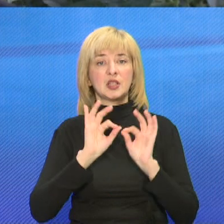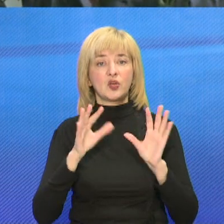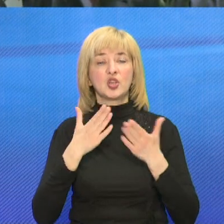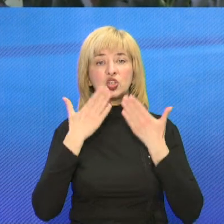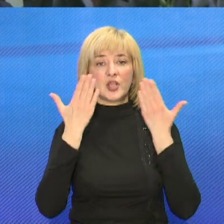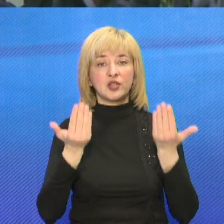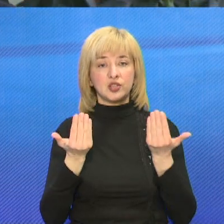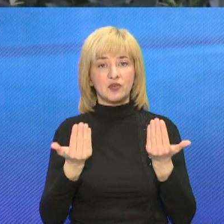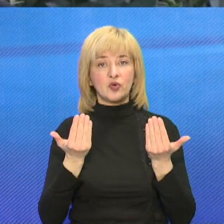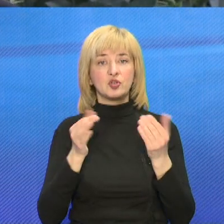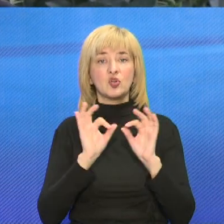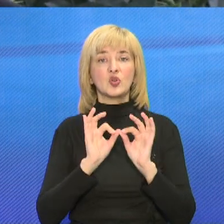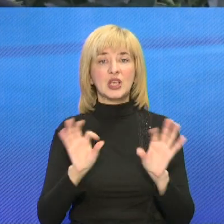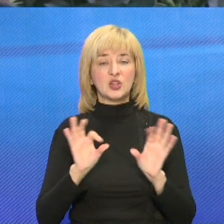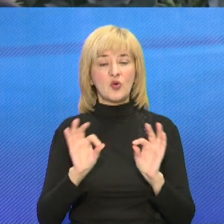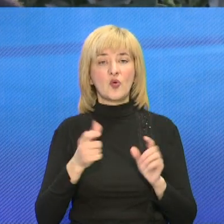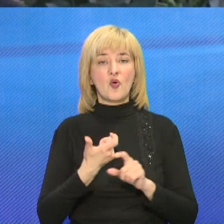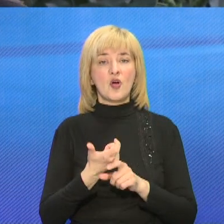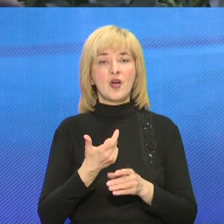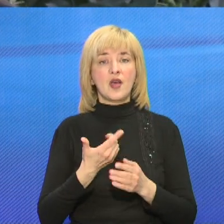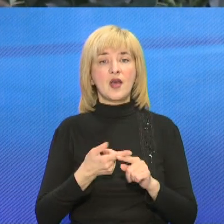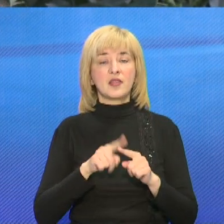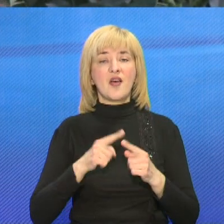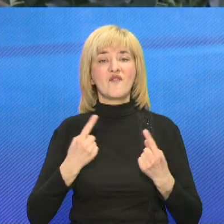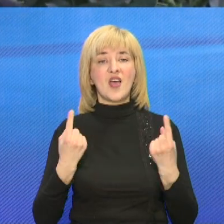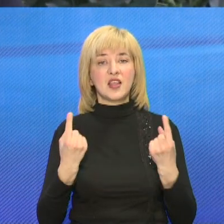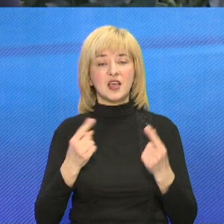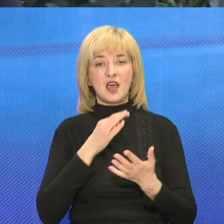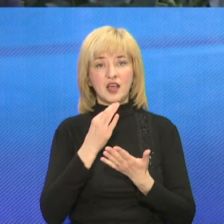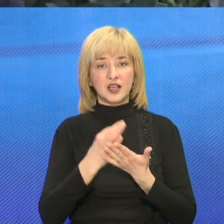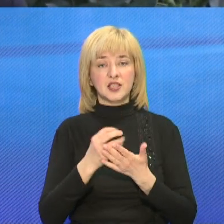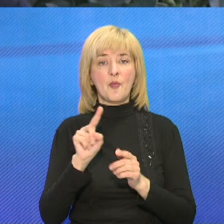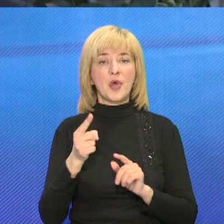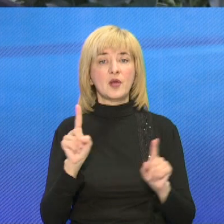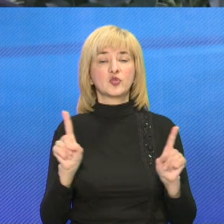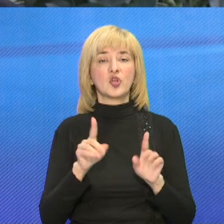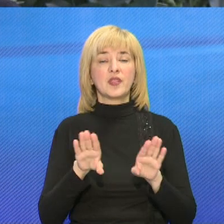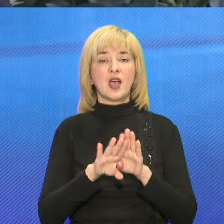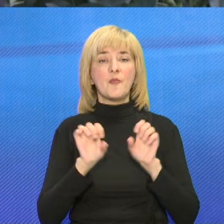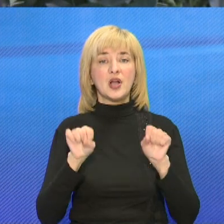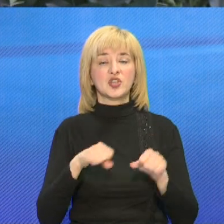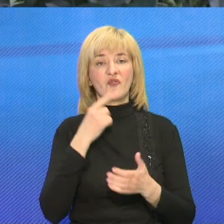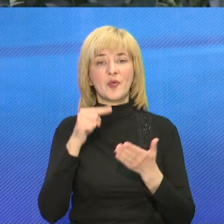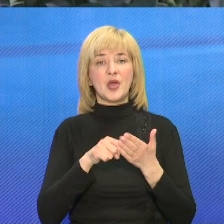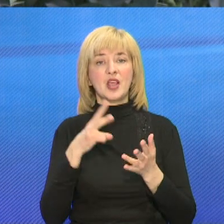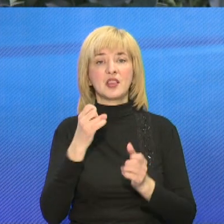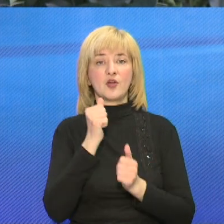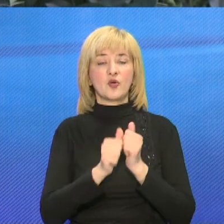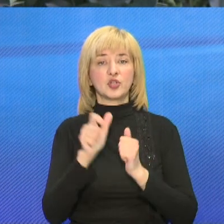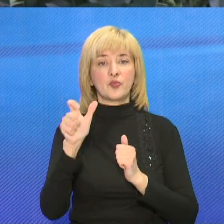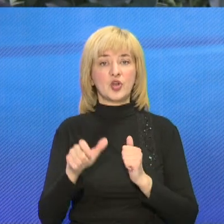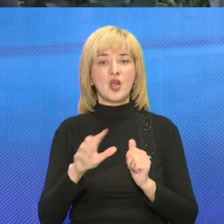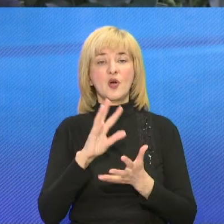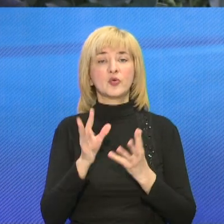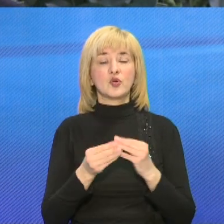сённяшнюю купалаўскую дыктоўку – гэта вялікая адказнасць і вялікі гонар, па-першае. Таму што такая магчымасць выпадае не кожнаму чалавеку. Усё